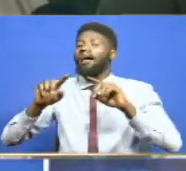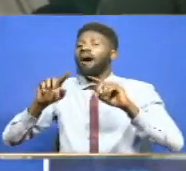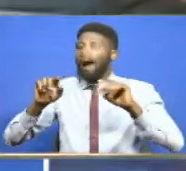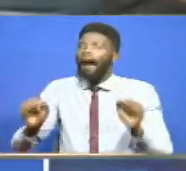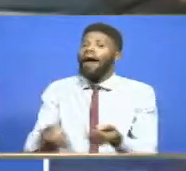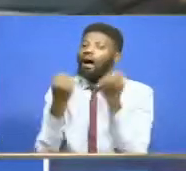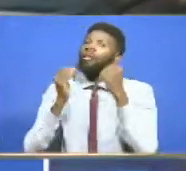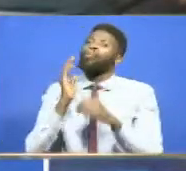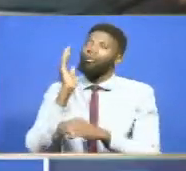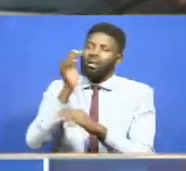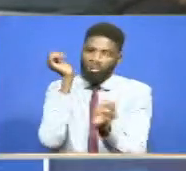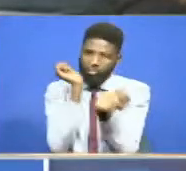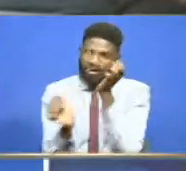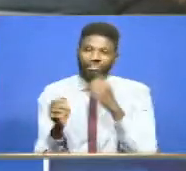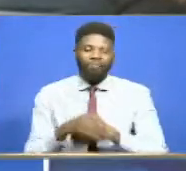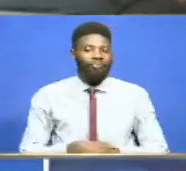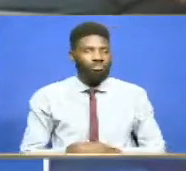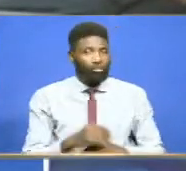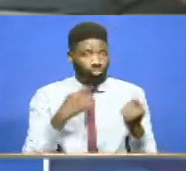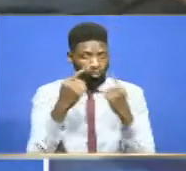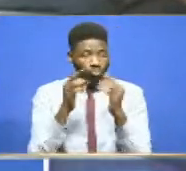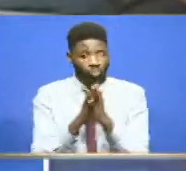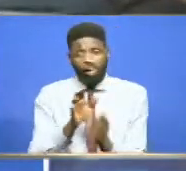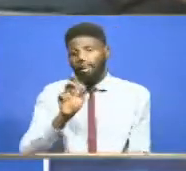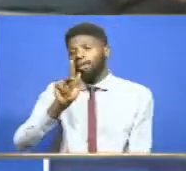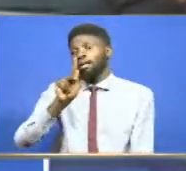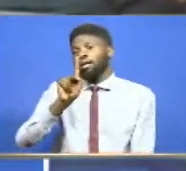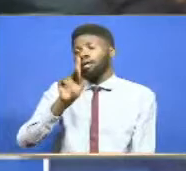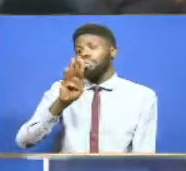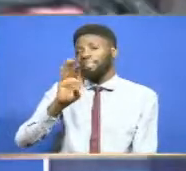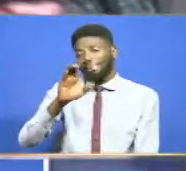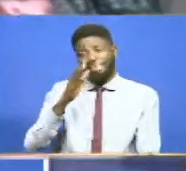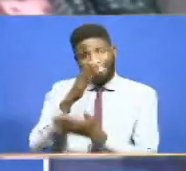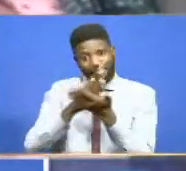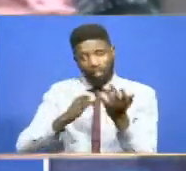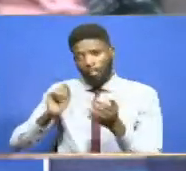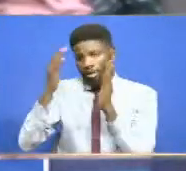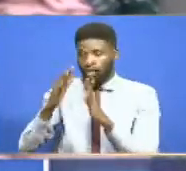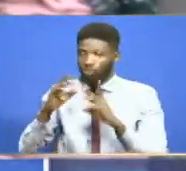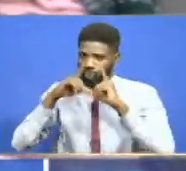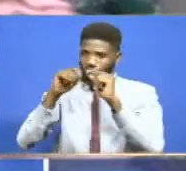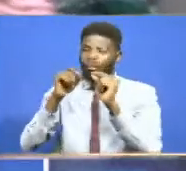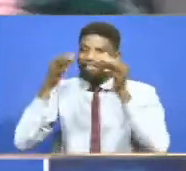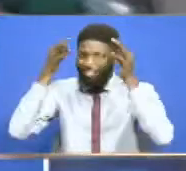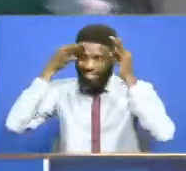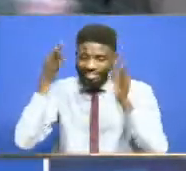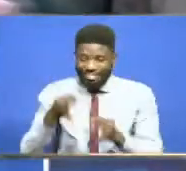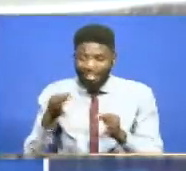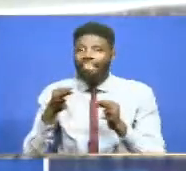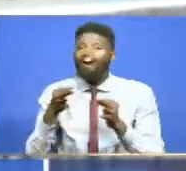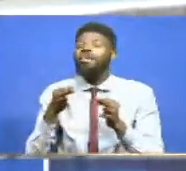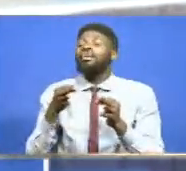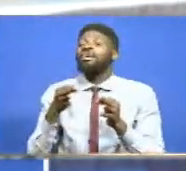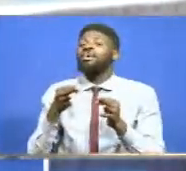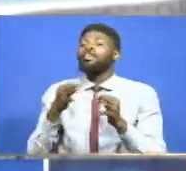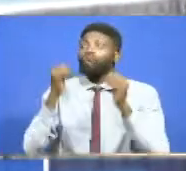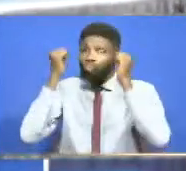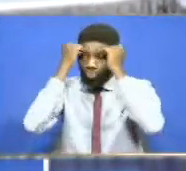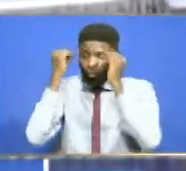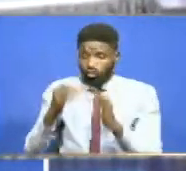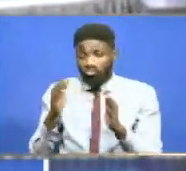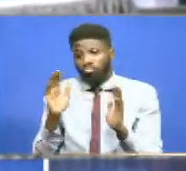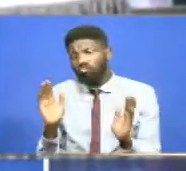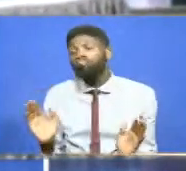this speech. Wakiongea na Channel 1, baadhi ya Wakenya walisema hatua ya kuwapa matokeo wanafunzi waliojihusisha na udanganyifu ni sawa na